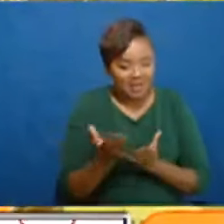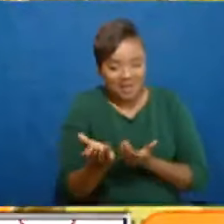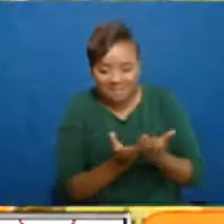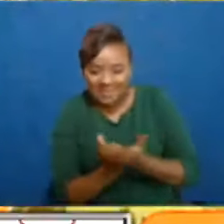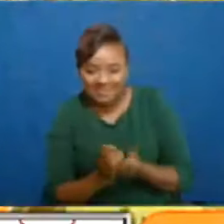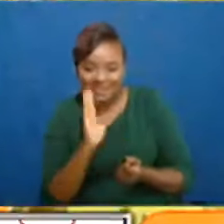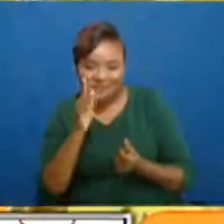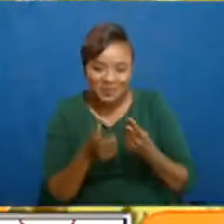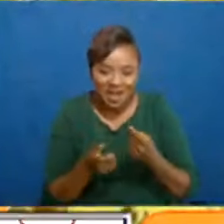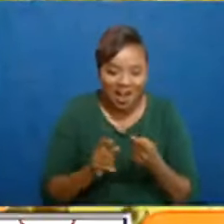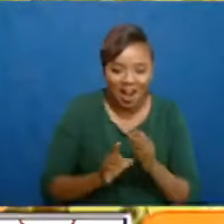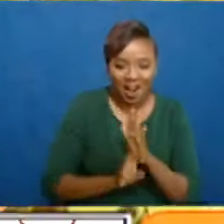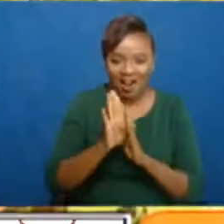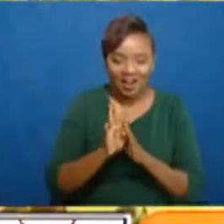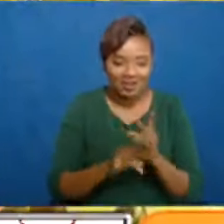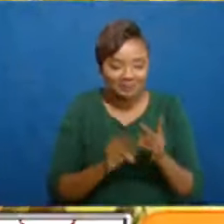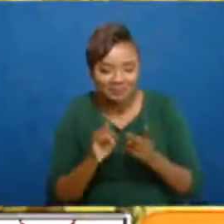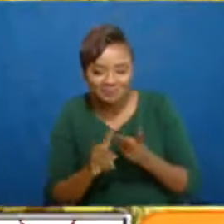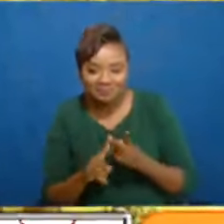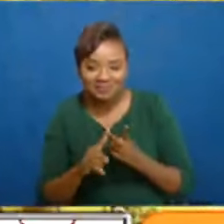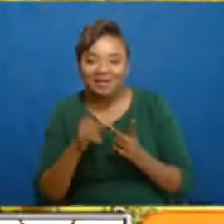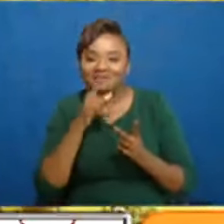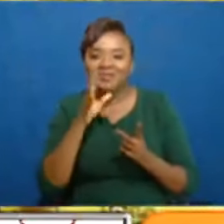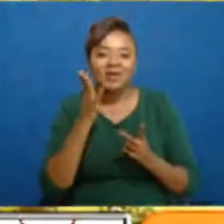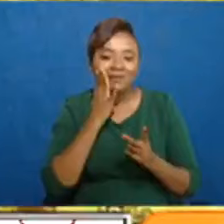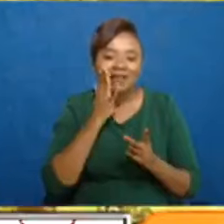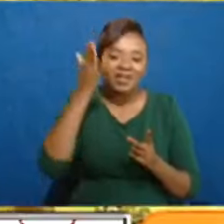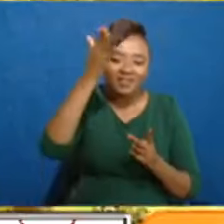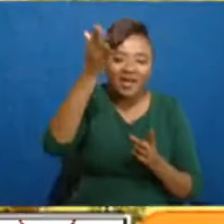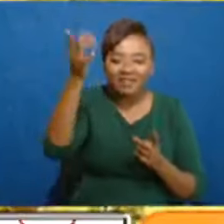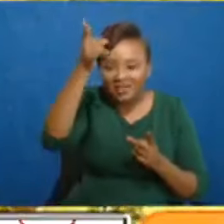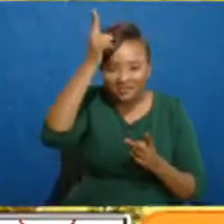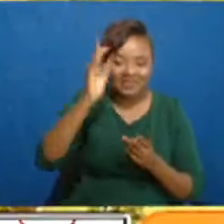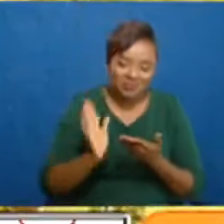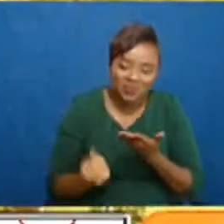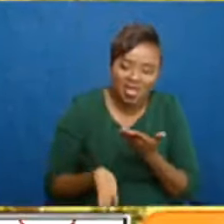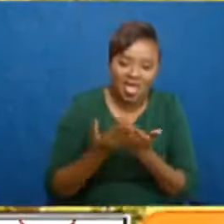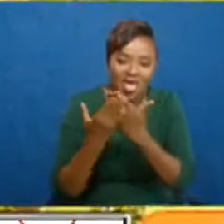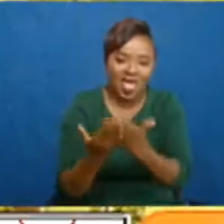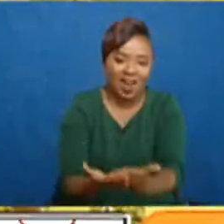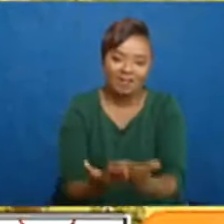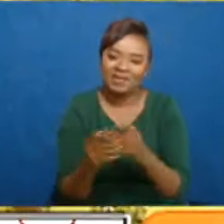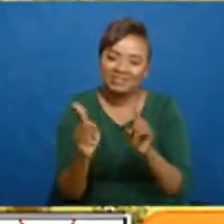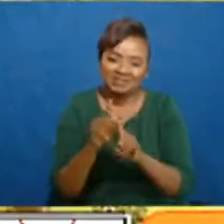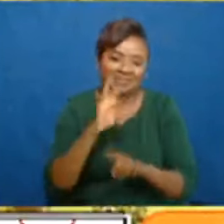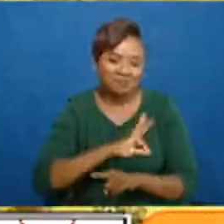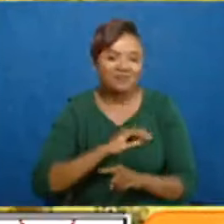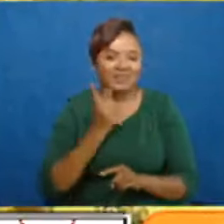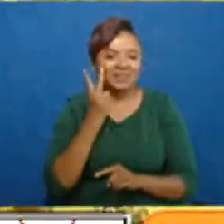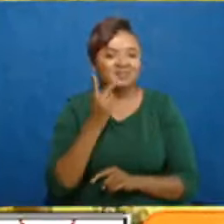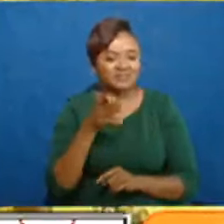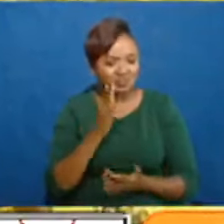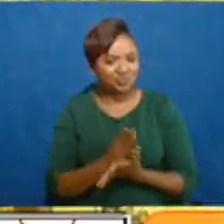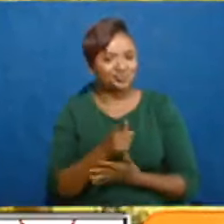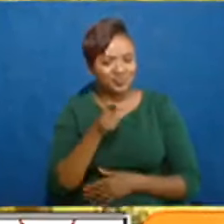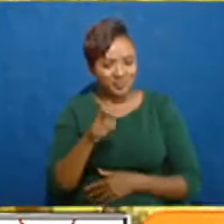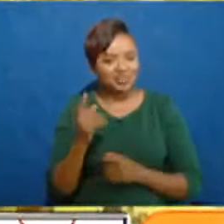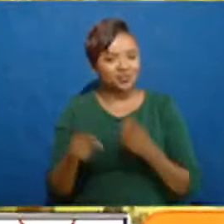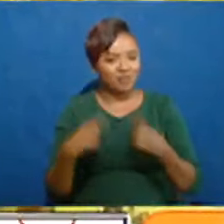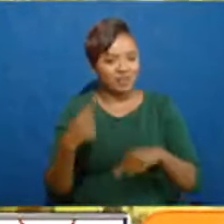na tunaenda kusaidia na wazazi wetu wote, hata wao wafaidike, waone faida ya